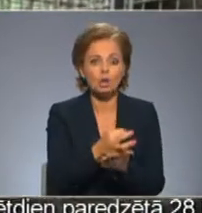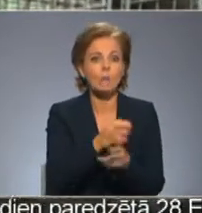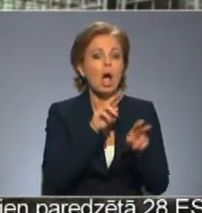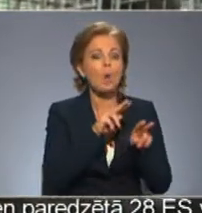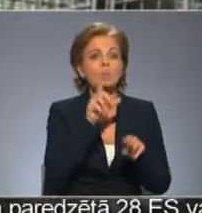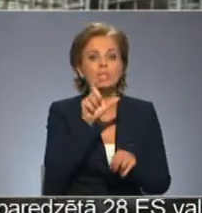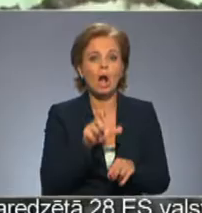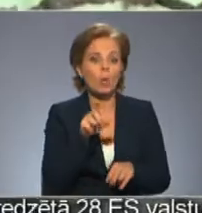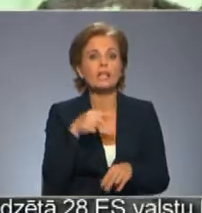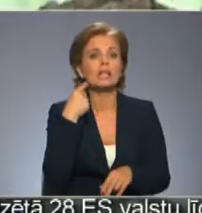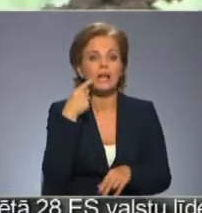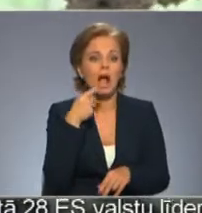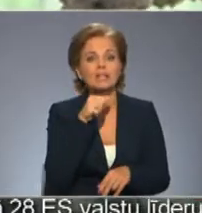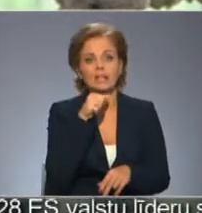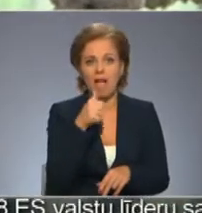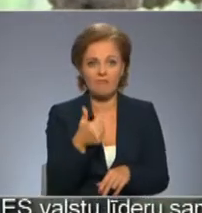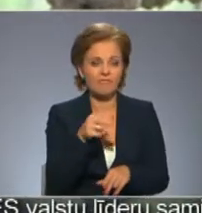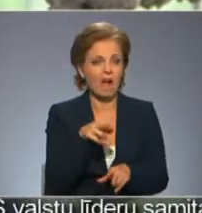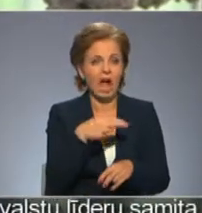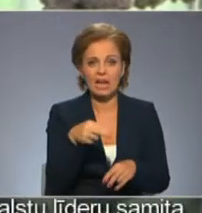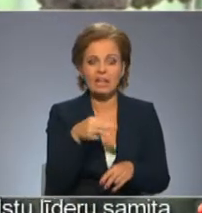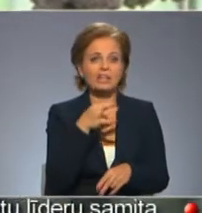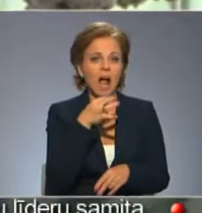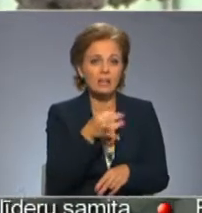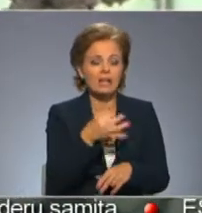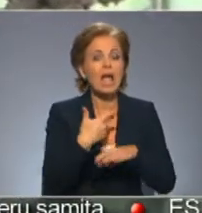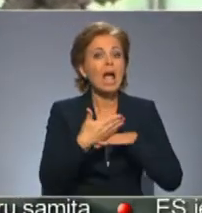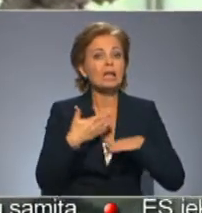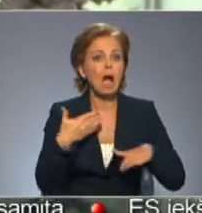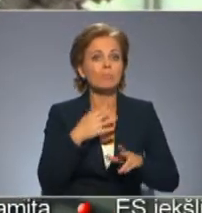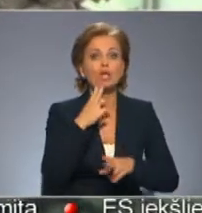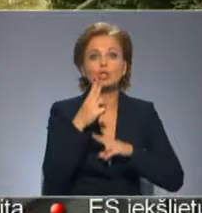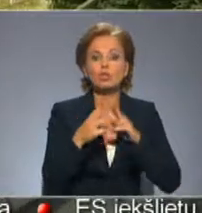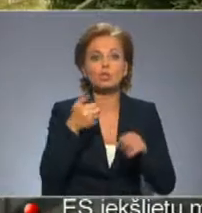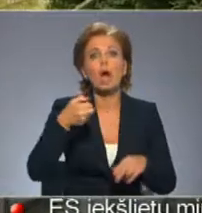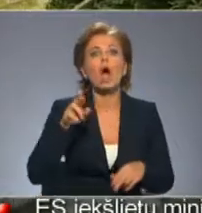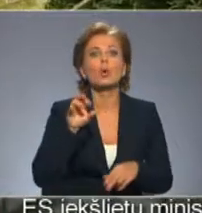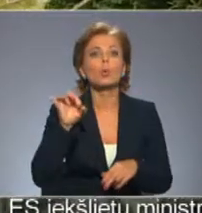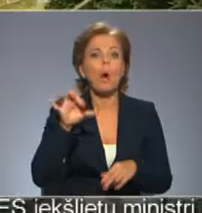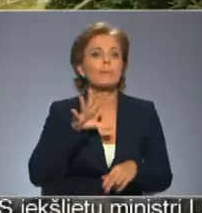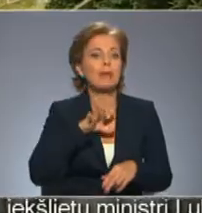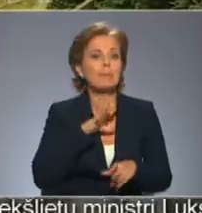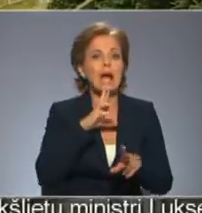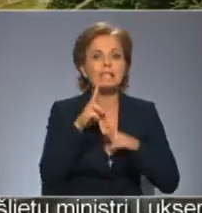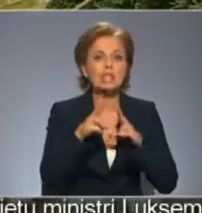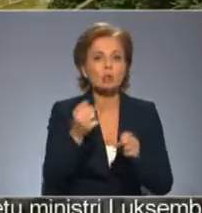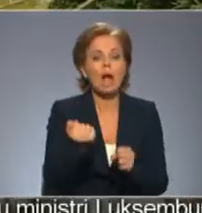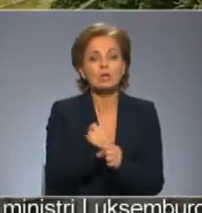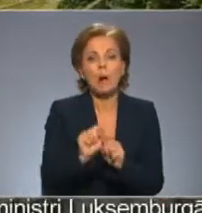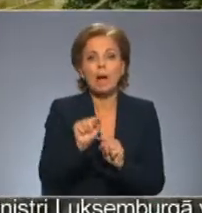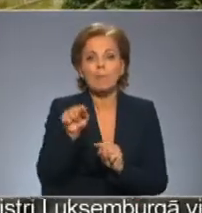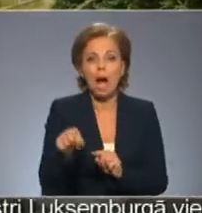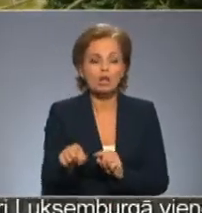tik stingri traktēt nevajadzētu. Jo kaut arī atzīst, ka arī iepriekš sūdzības par grobiņu bijušas, tomēr pārkāpumi līdz